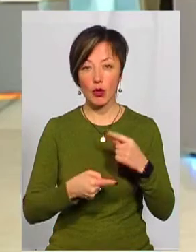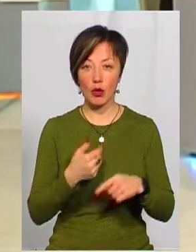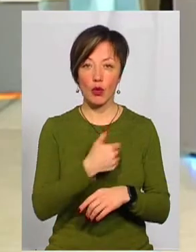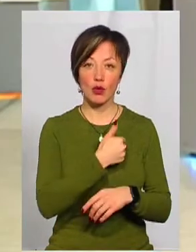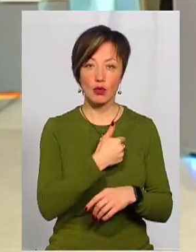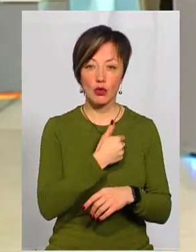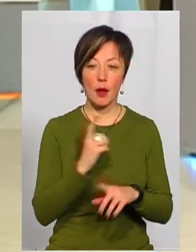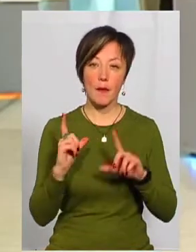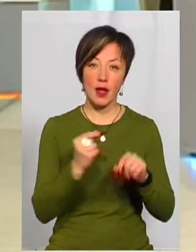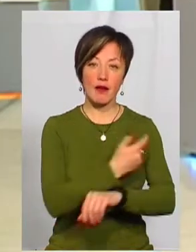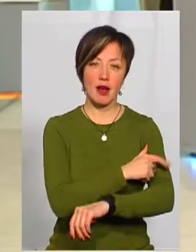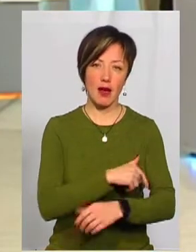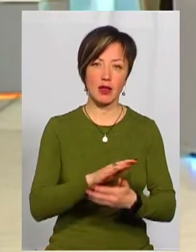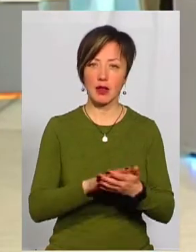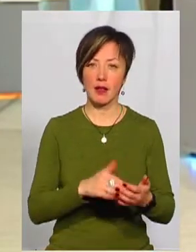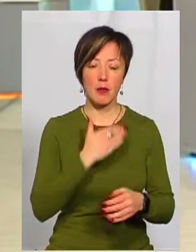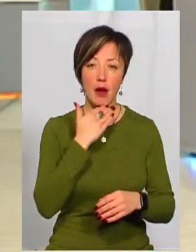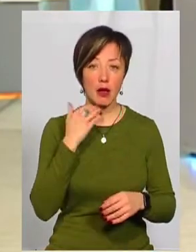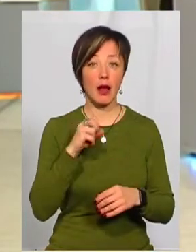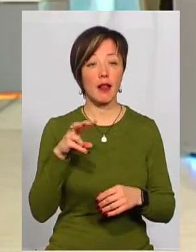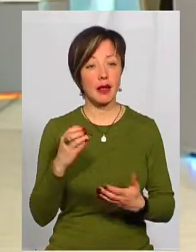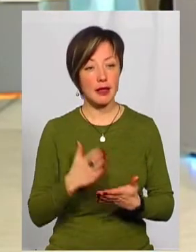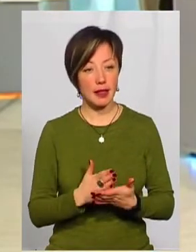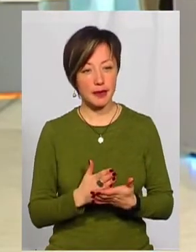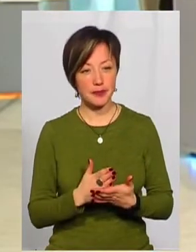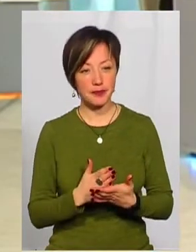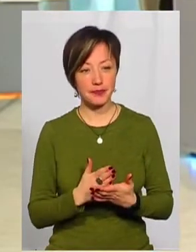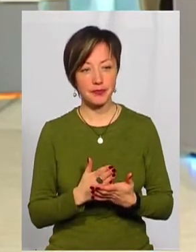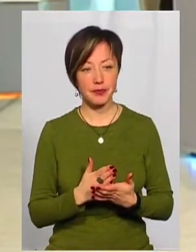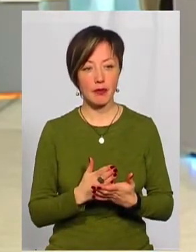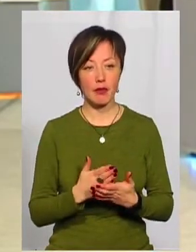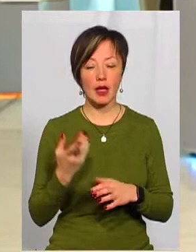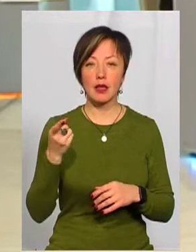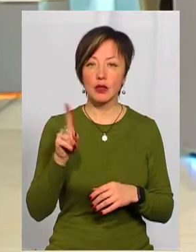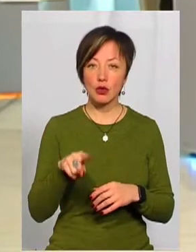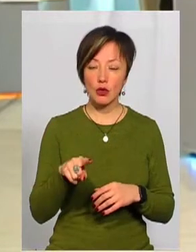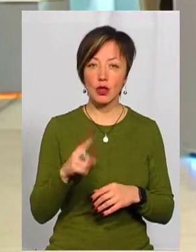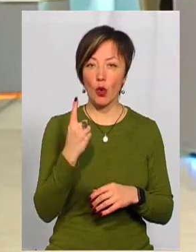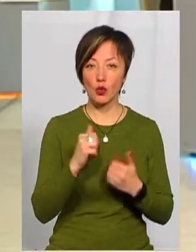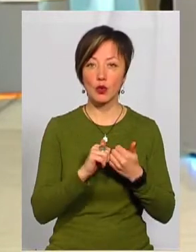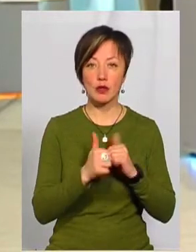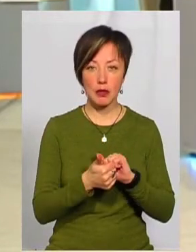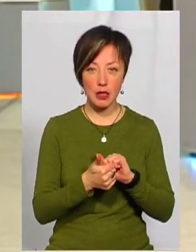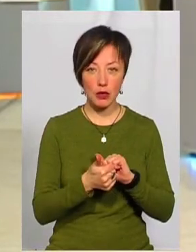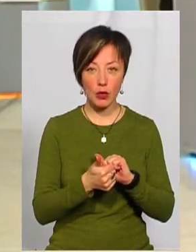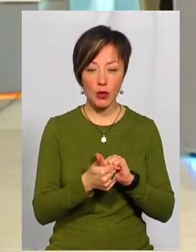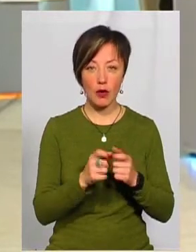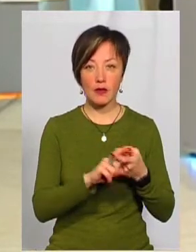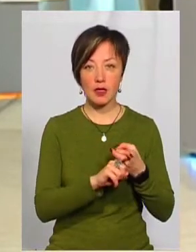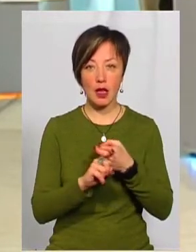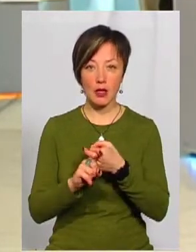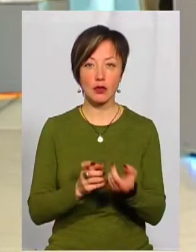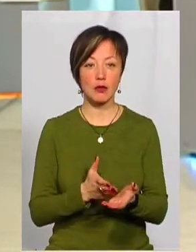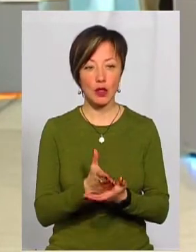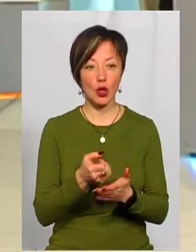які хочуть приїхати в лікарню і так далі, їх там небагато, але вони є. От. То за одну зміну, в залежності від